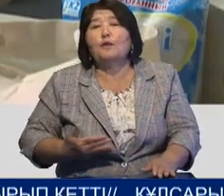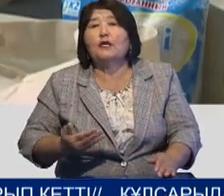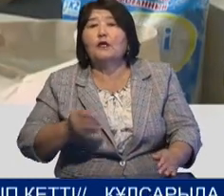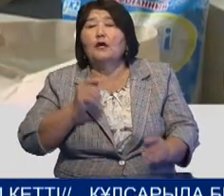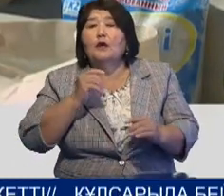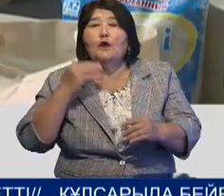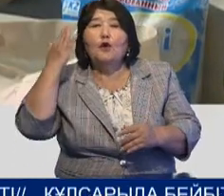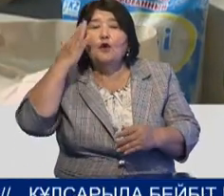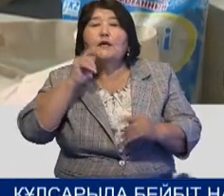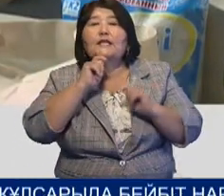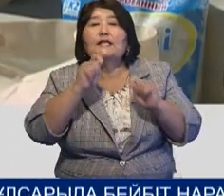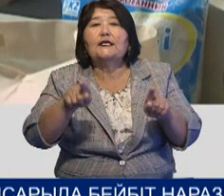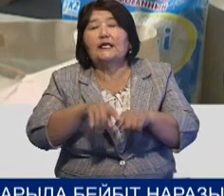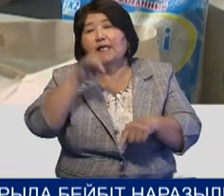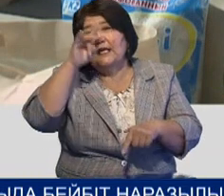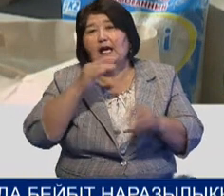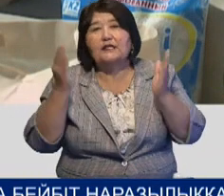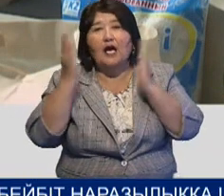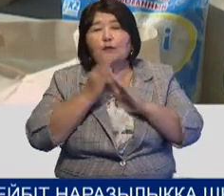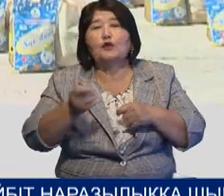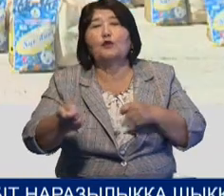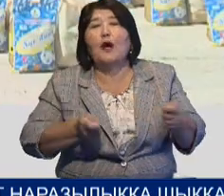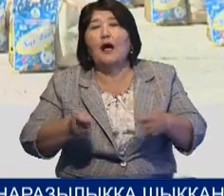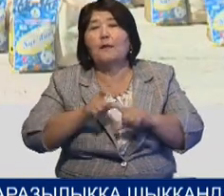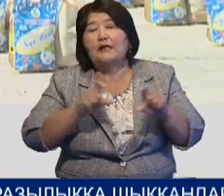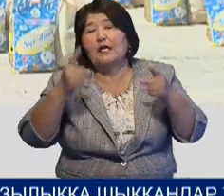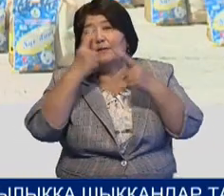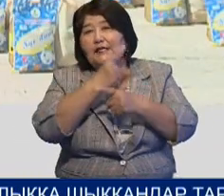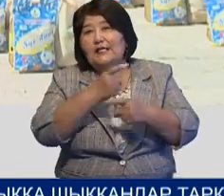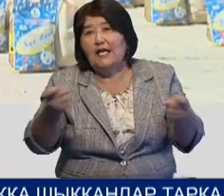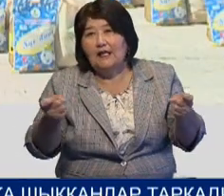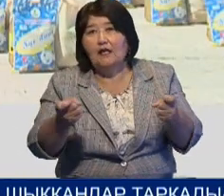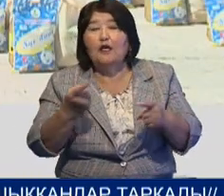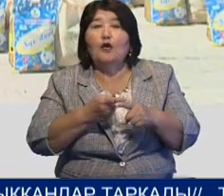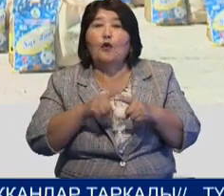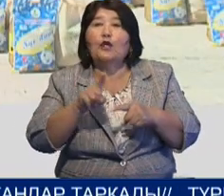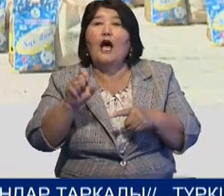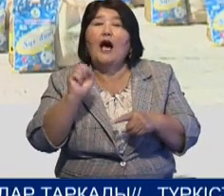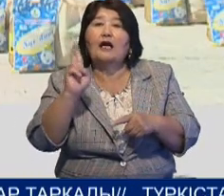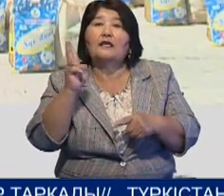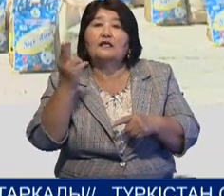деген акцияны да Қазақстан мұсылмандар діни басқармасы жариялаған. Ол акцияда